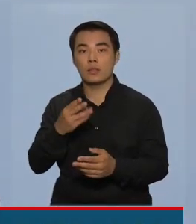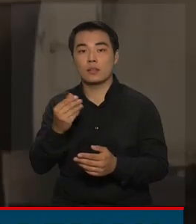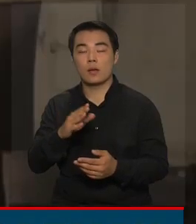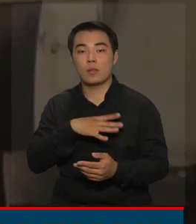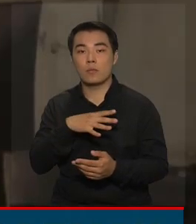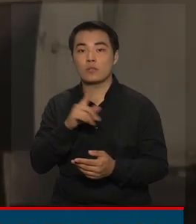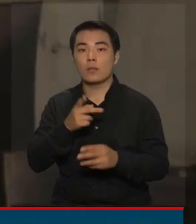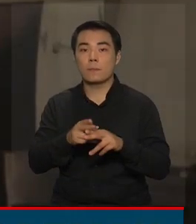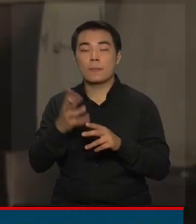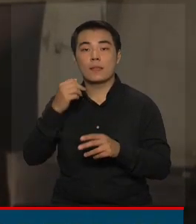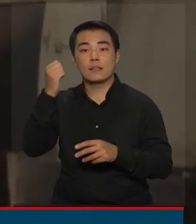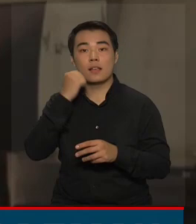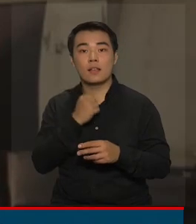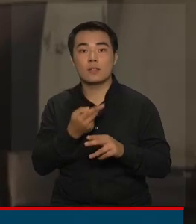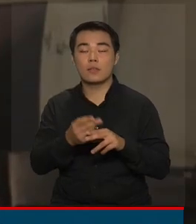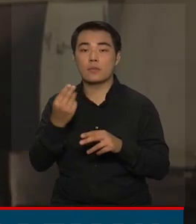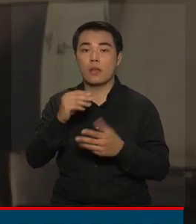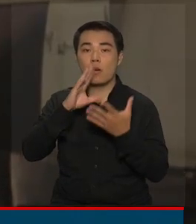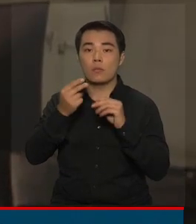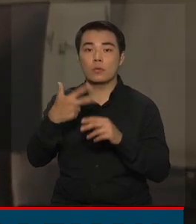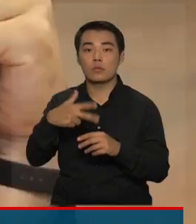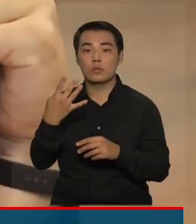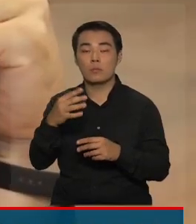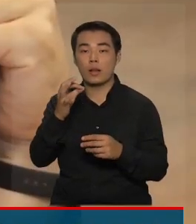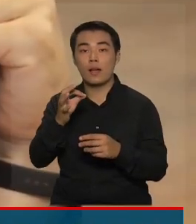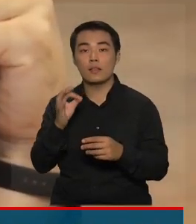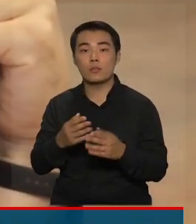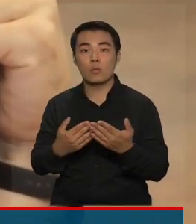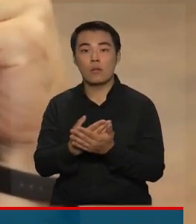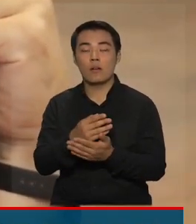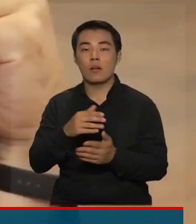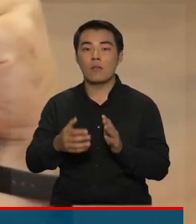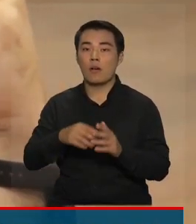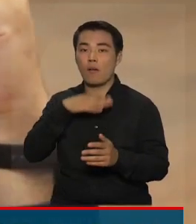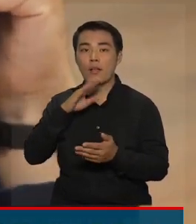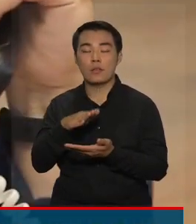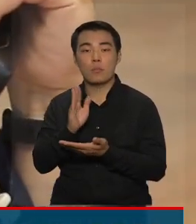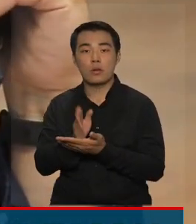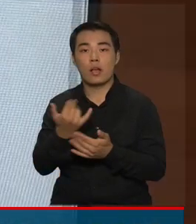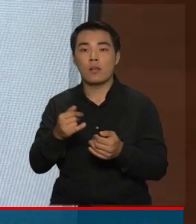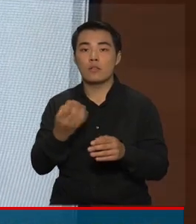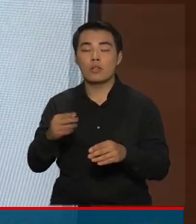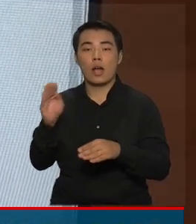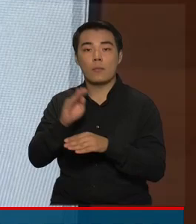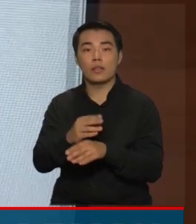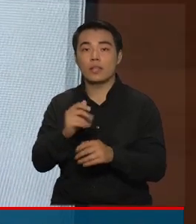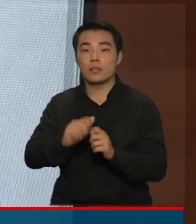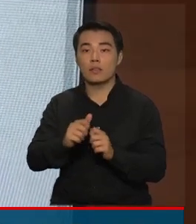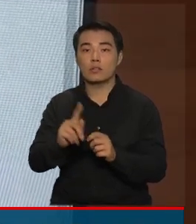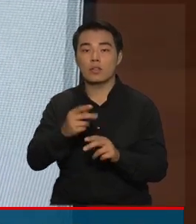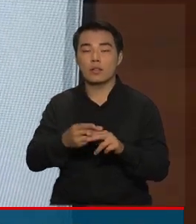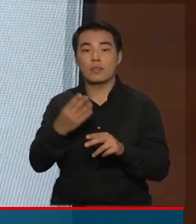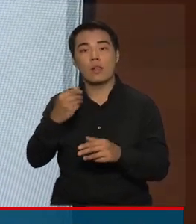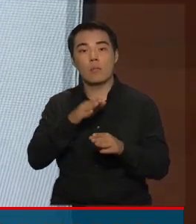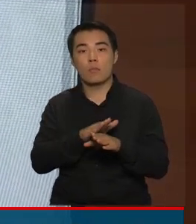мамандар қаражат тозған желілердің 34%-ын ғана жаңартуға жетеді дейді. Сондықтан қосымша инвестиция тарту үшін тариф